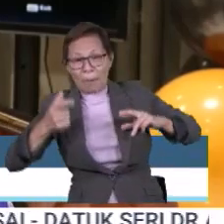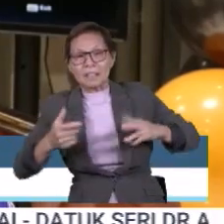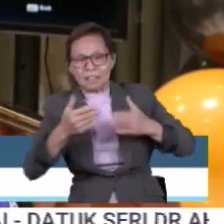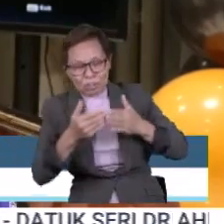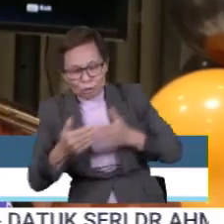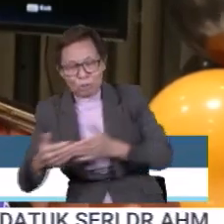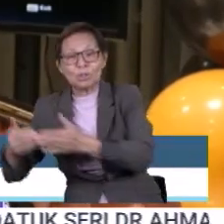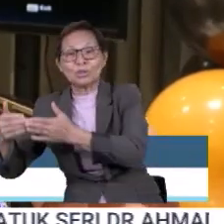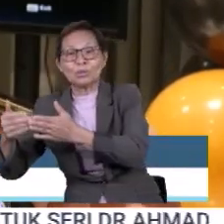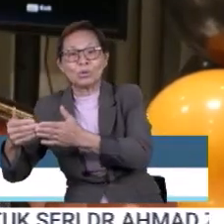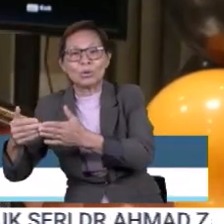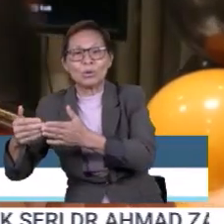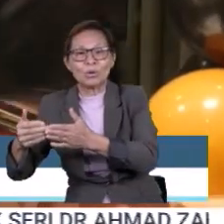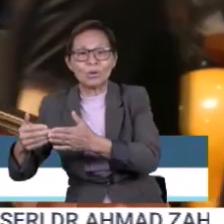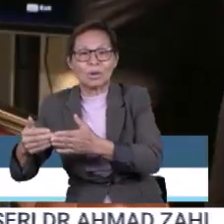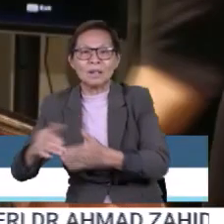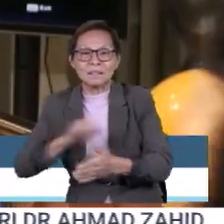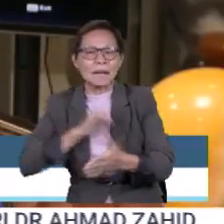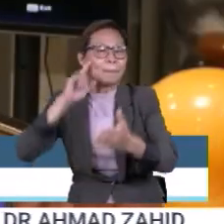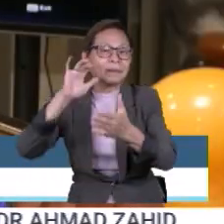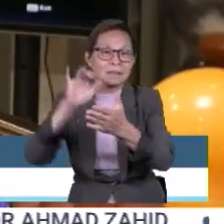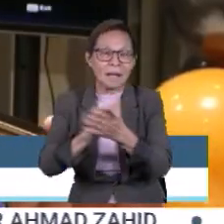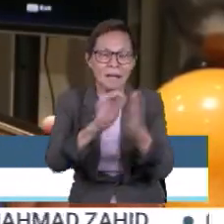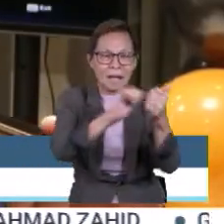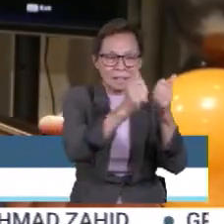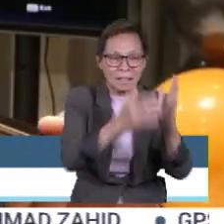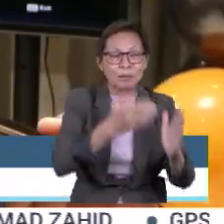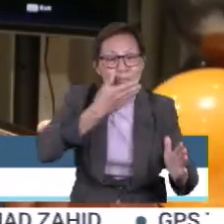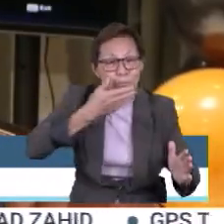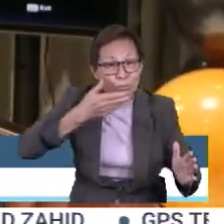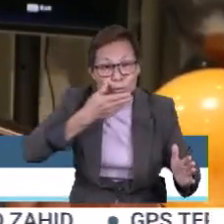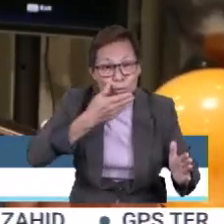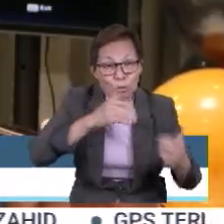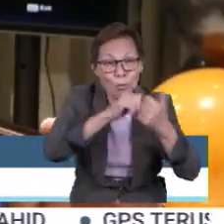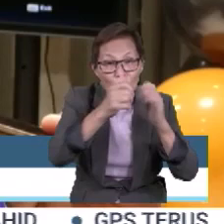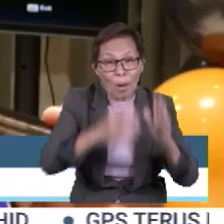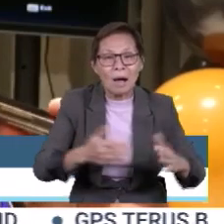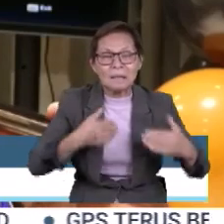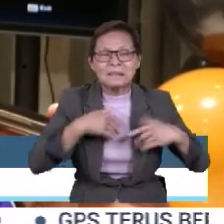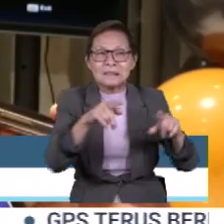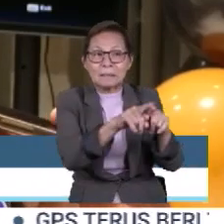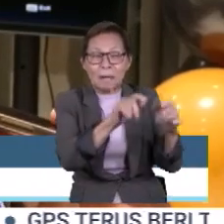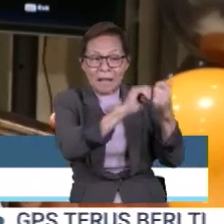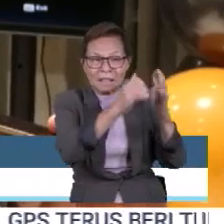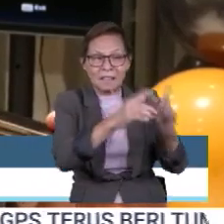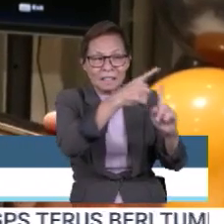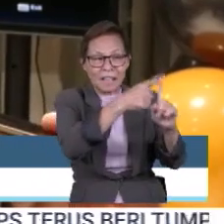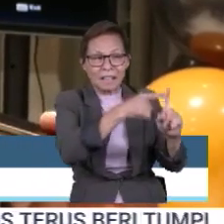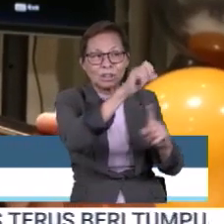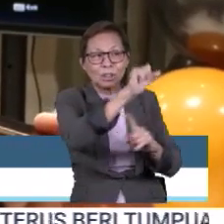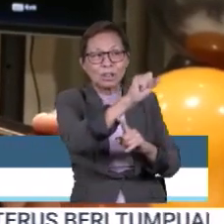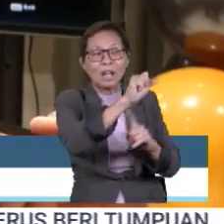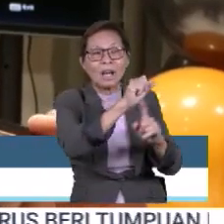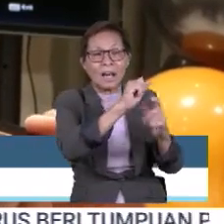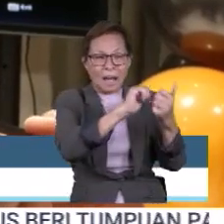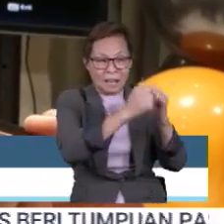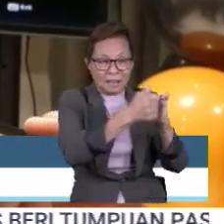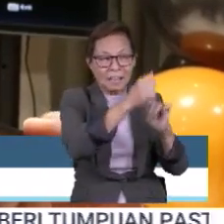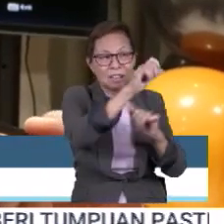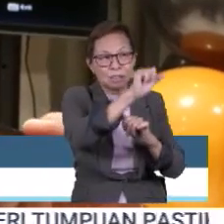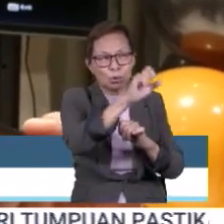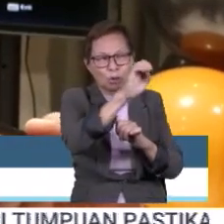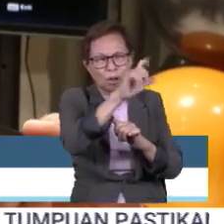Kita berlawanan hari ini. Dan saya percaya dengan atlet yang muda, atlet yang sama di Solo, kita mungkin boleh dapat capai lebih daripada di